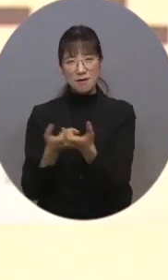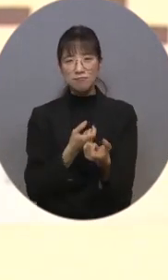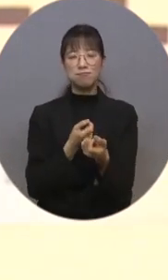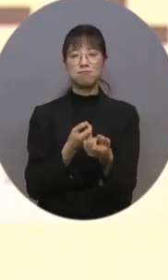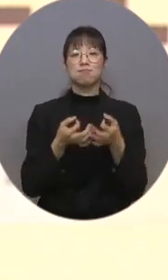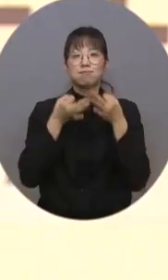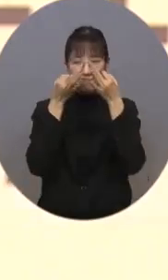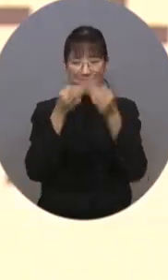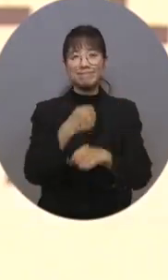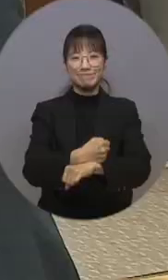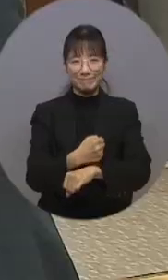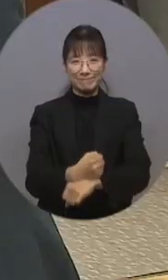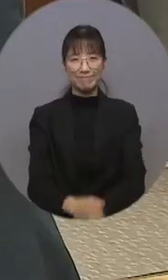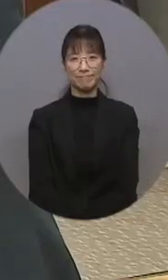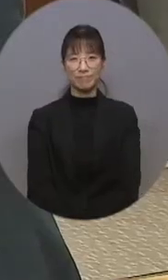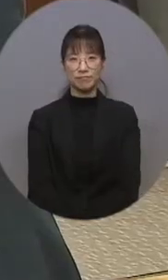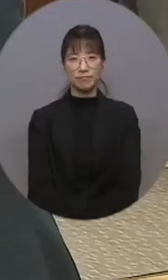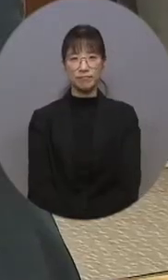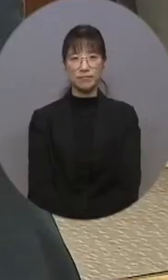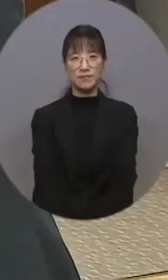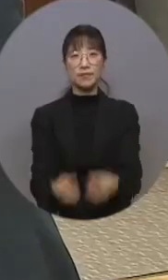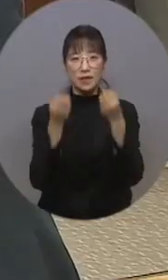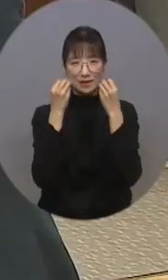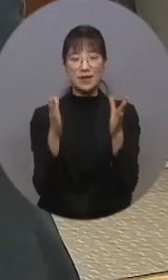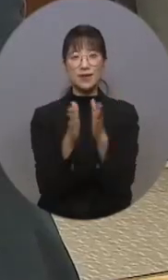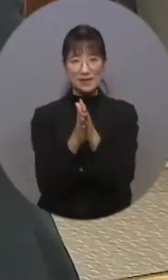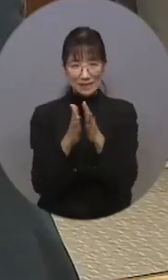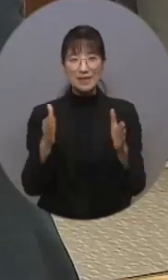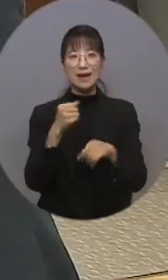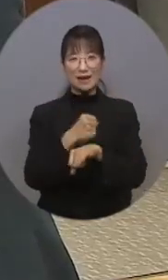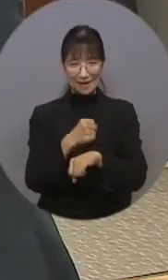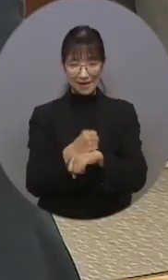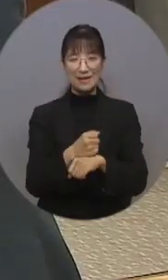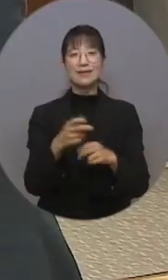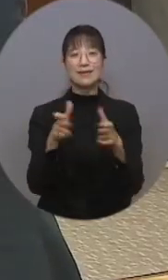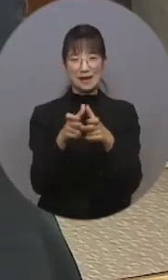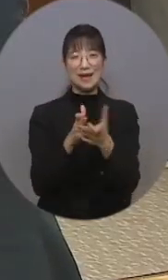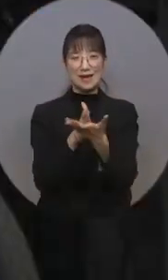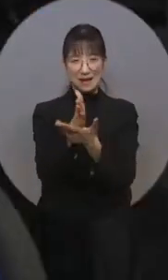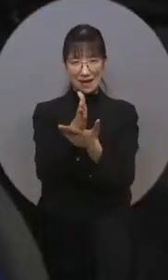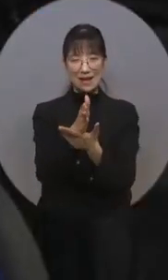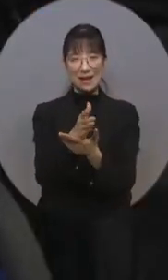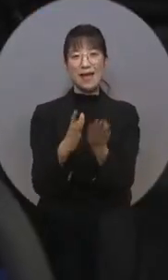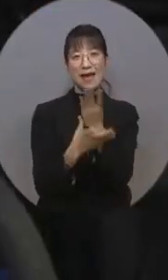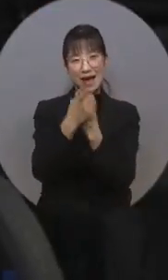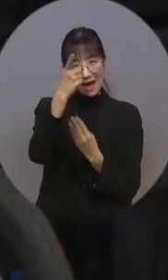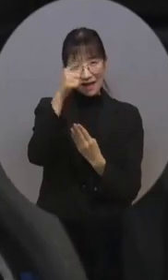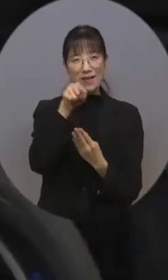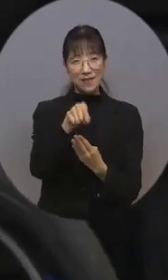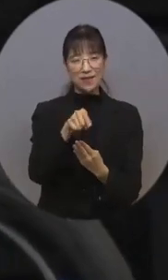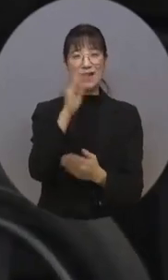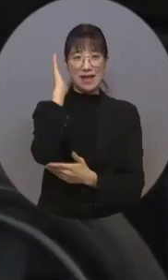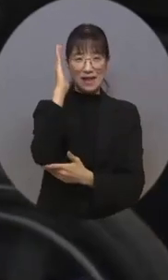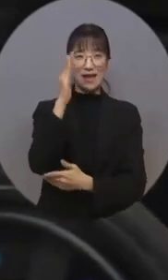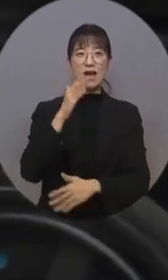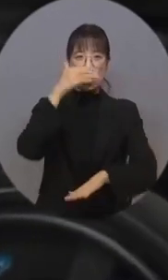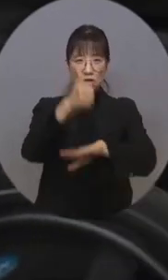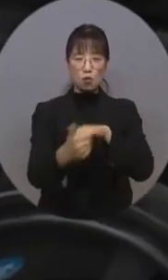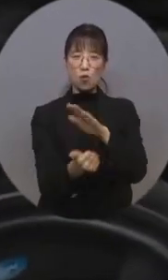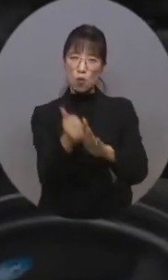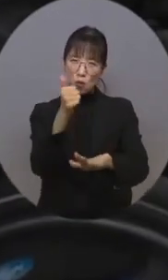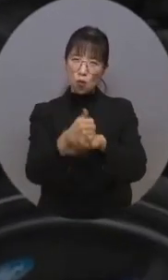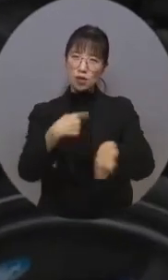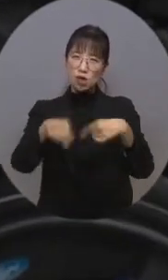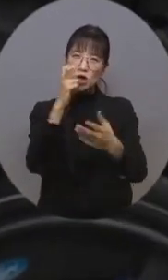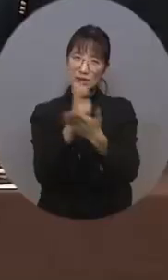함께 노력하겠습니다. 새로운 시작을 맞이하는 장애계. 하나된 목소리가 실효성 있는 정책으로 이어질 수